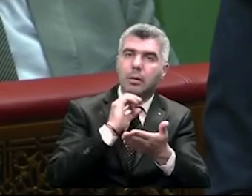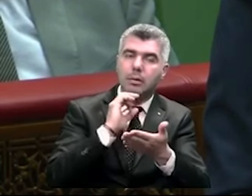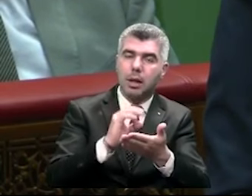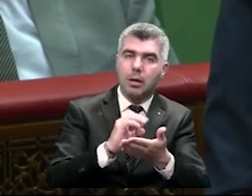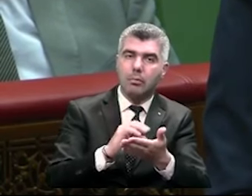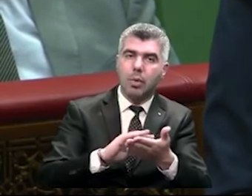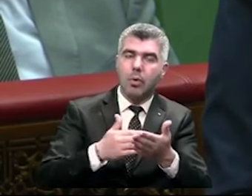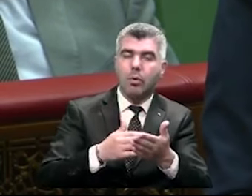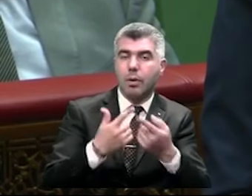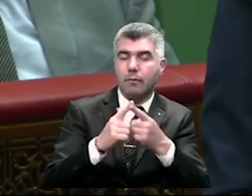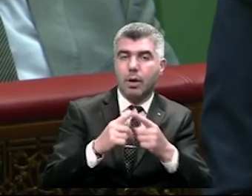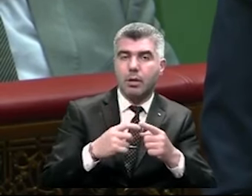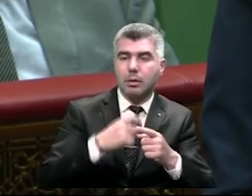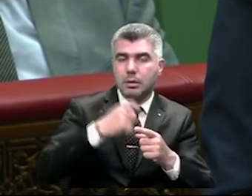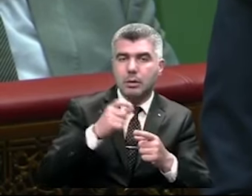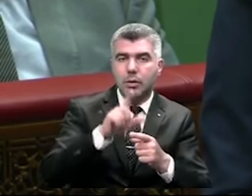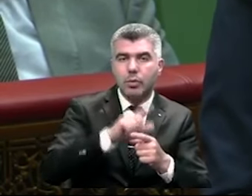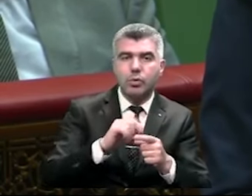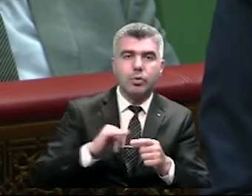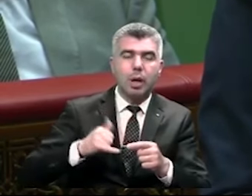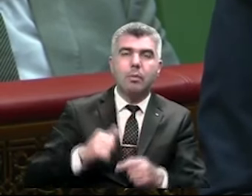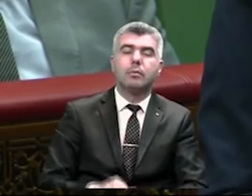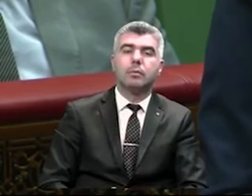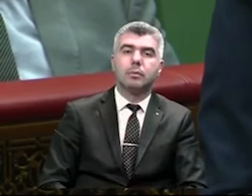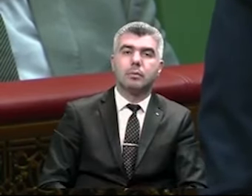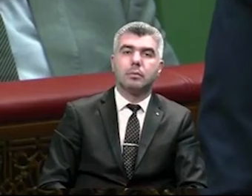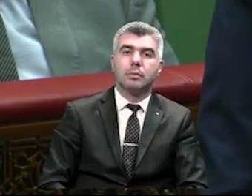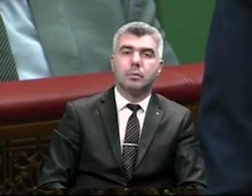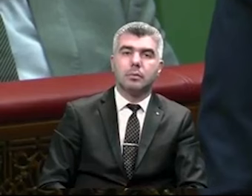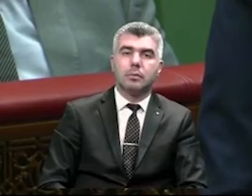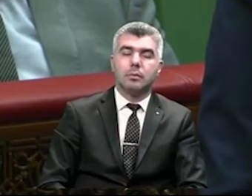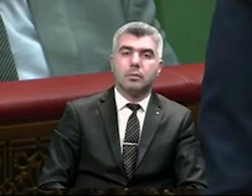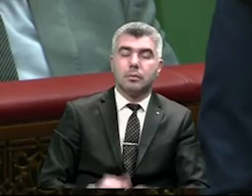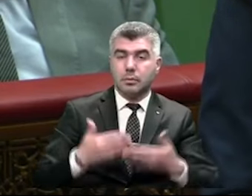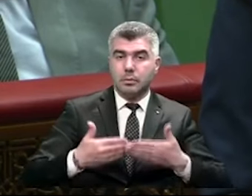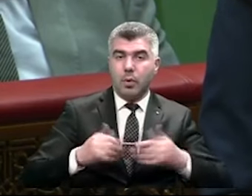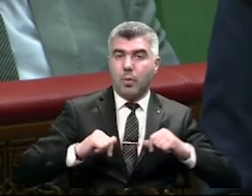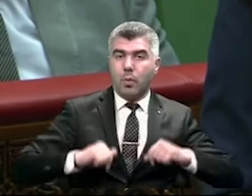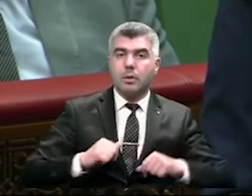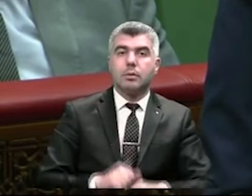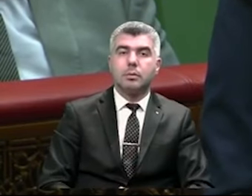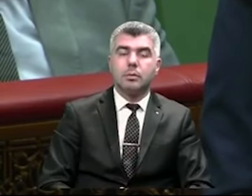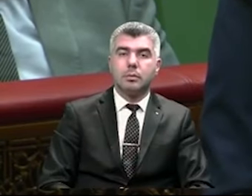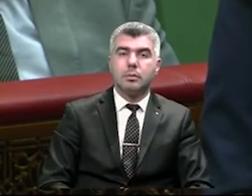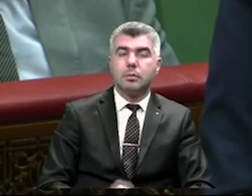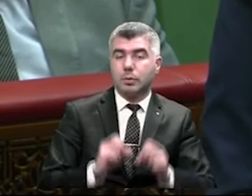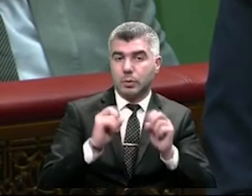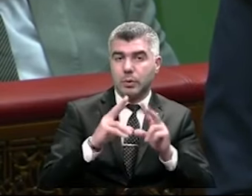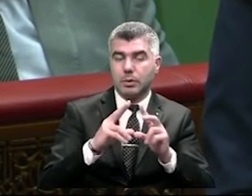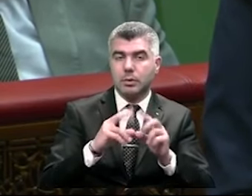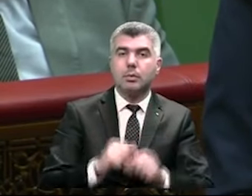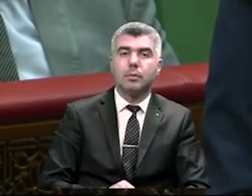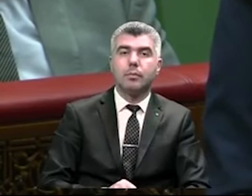والقدرات الذاتيه للشباب وبهذه المناسبه السيد الوزير ننوه بالدور الهام